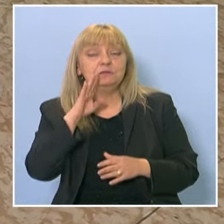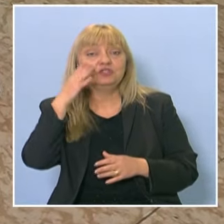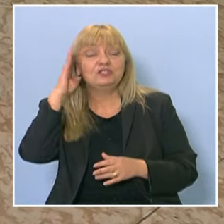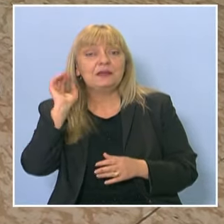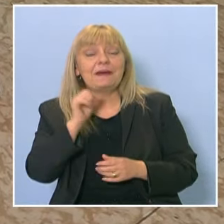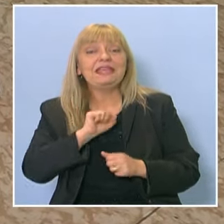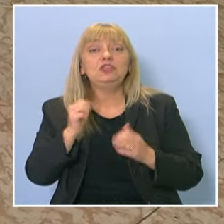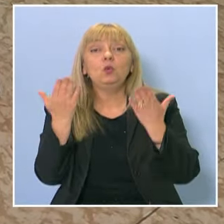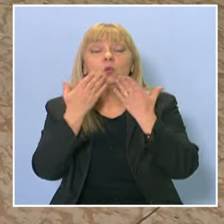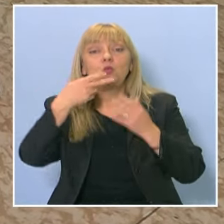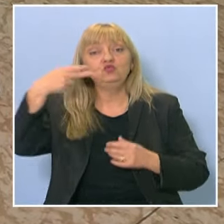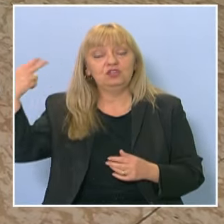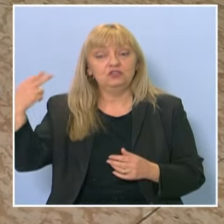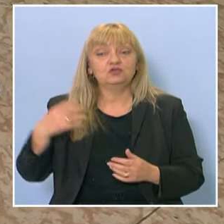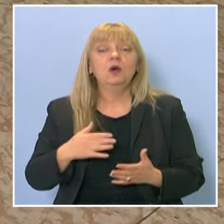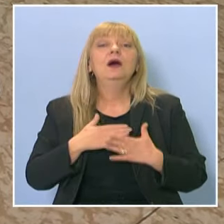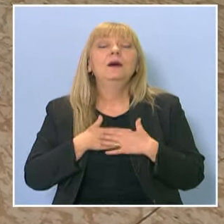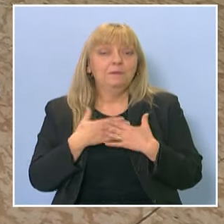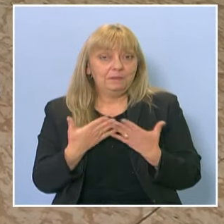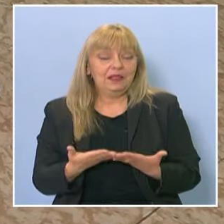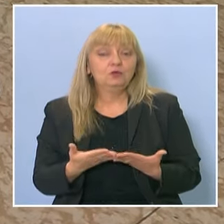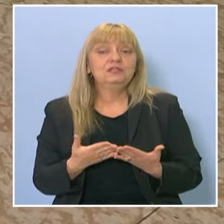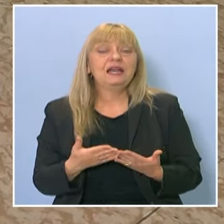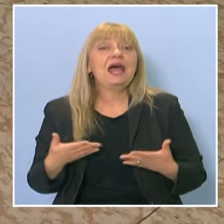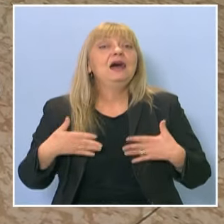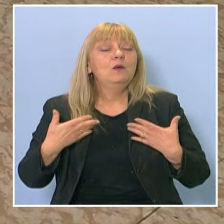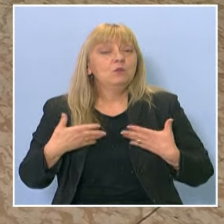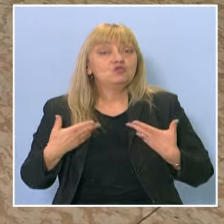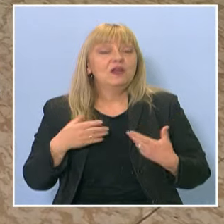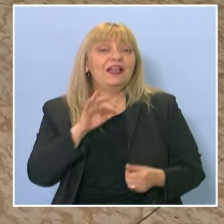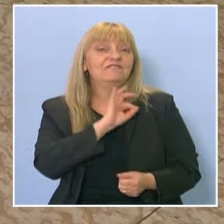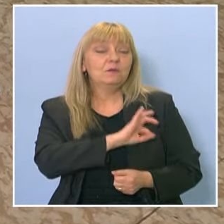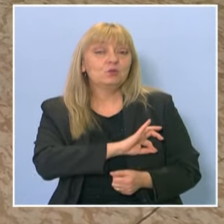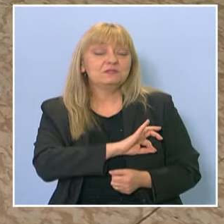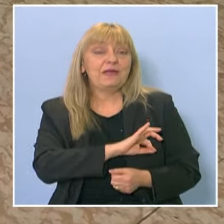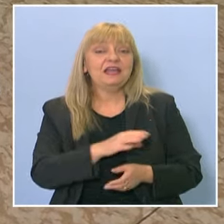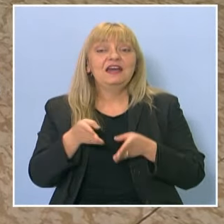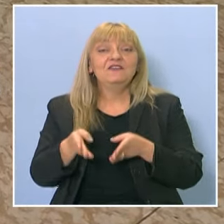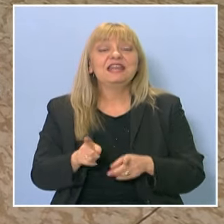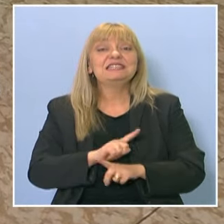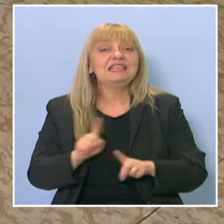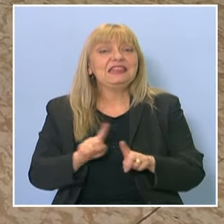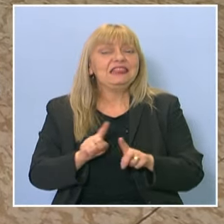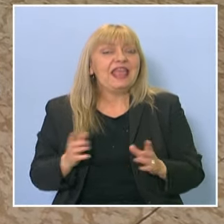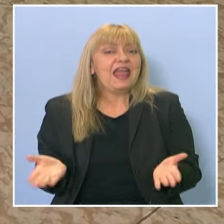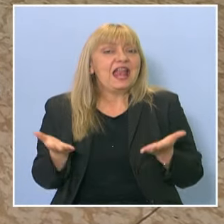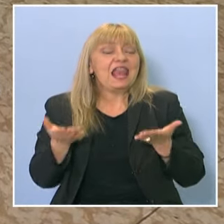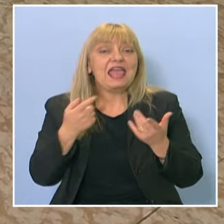училището. Благодаря ви и ви пожелавам успех в тази нелека задача,